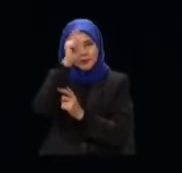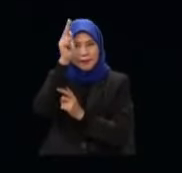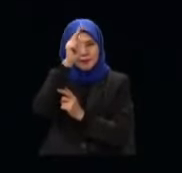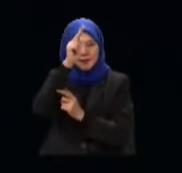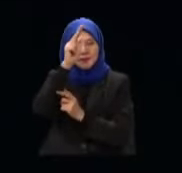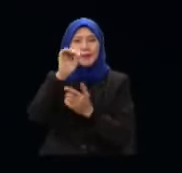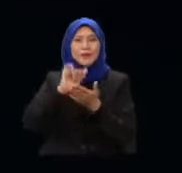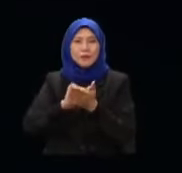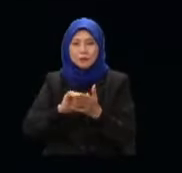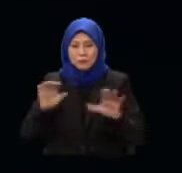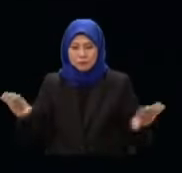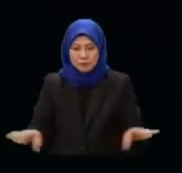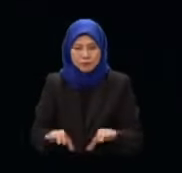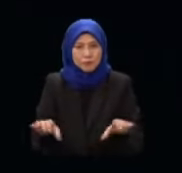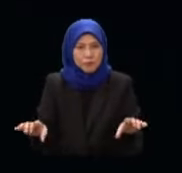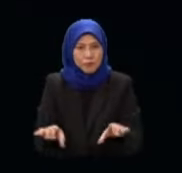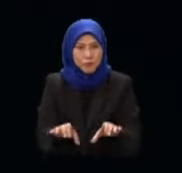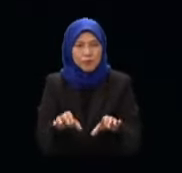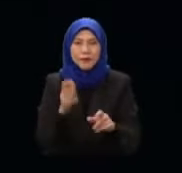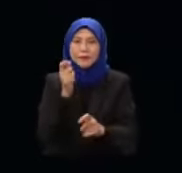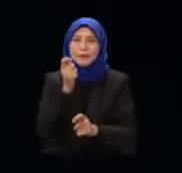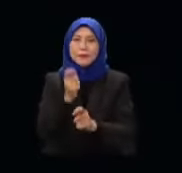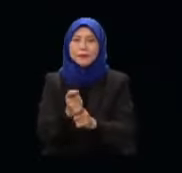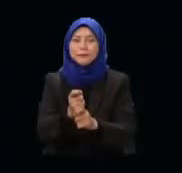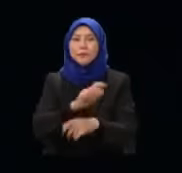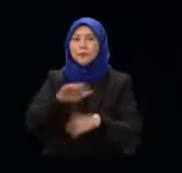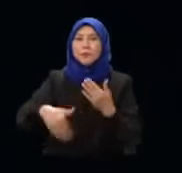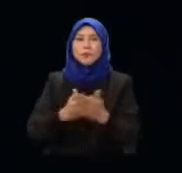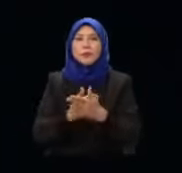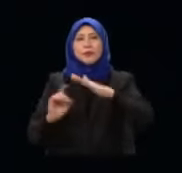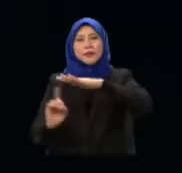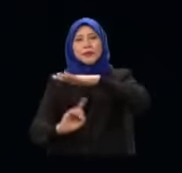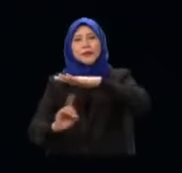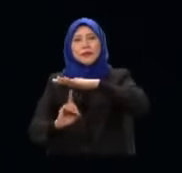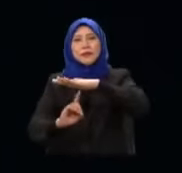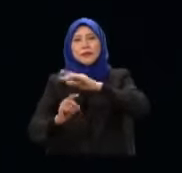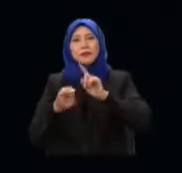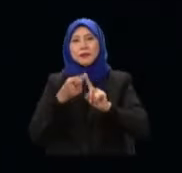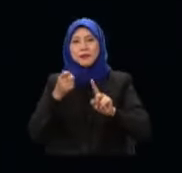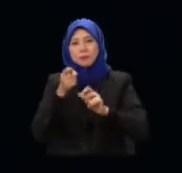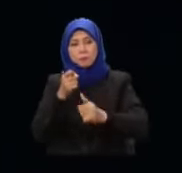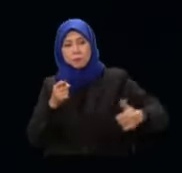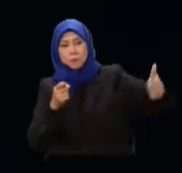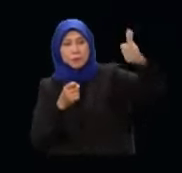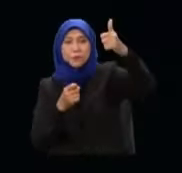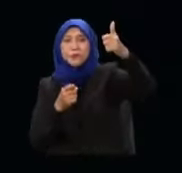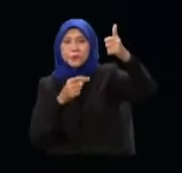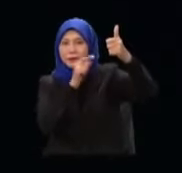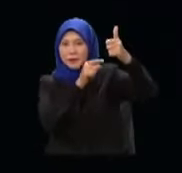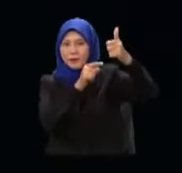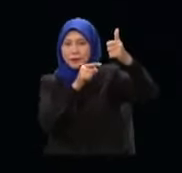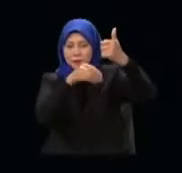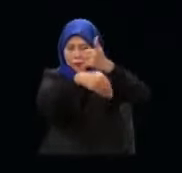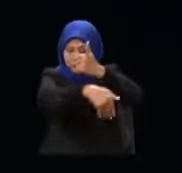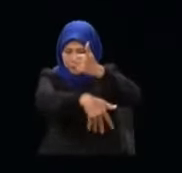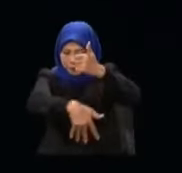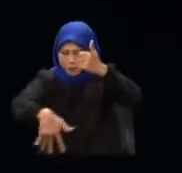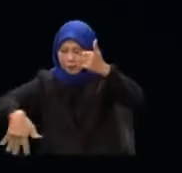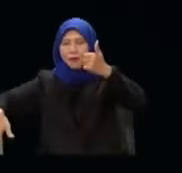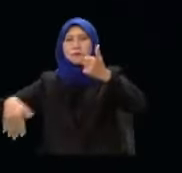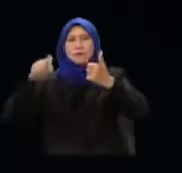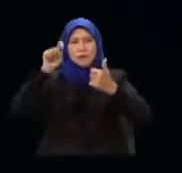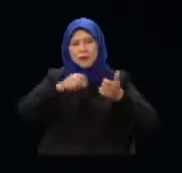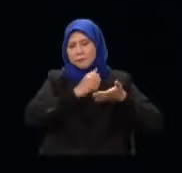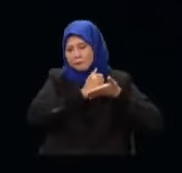yang menjadi pelaksana yang menentukan sekali ada Shade pada atas dilembagakan diperankan akar umbi ini